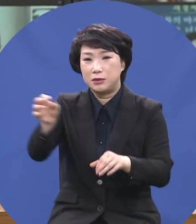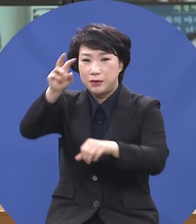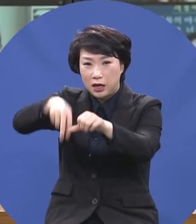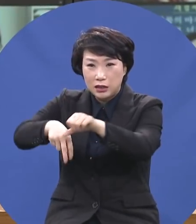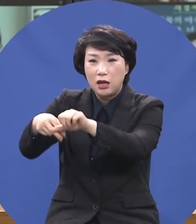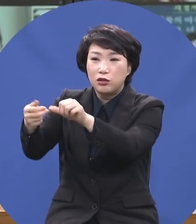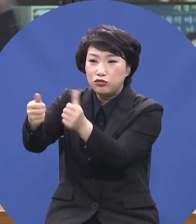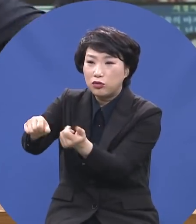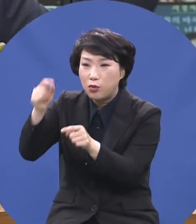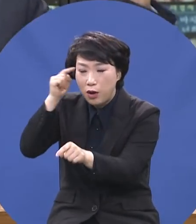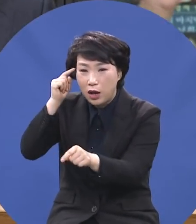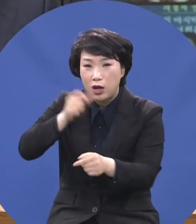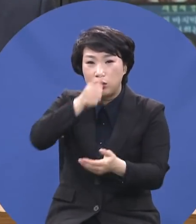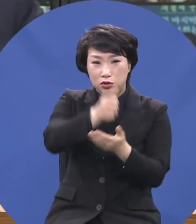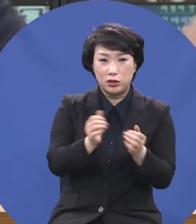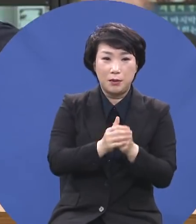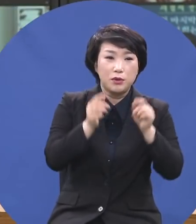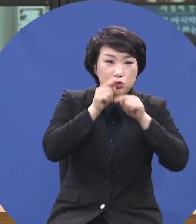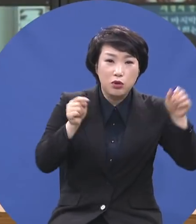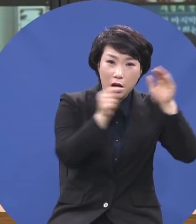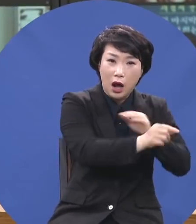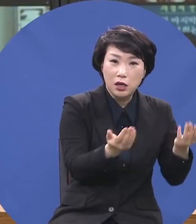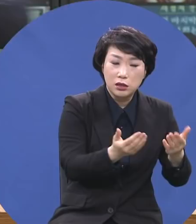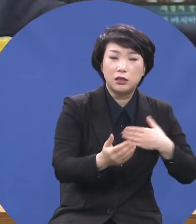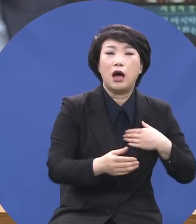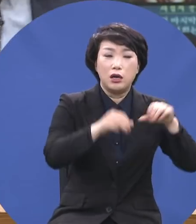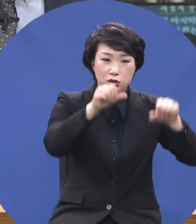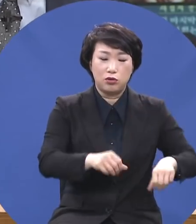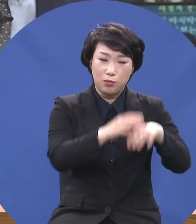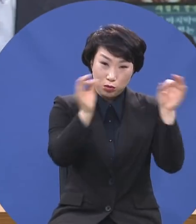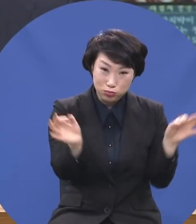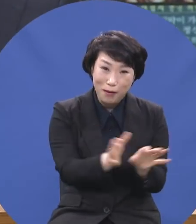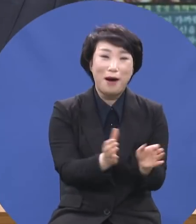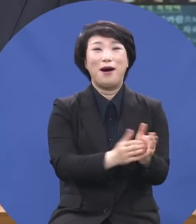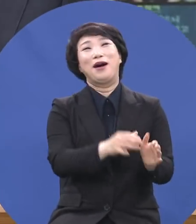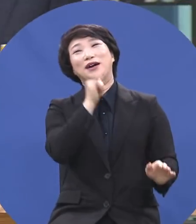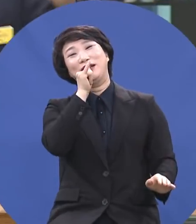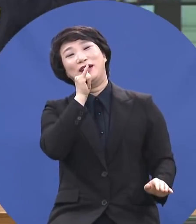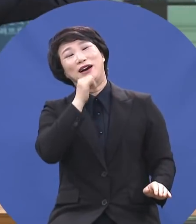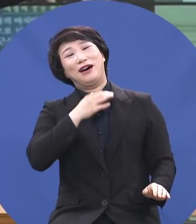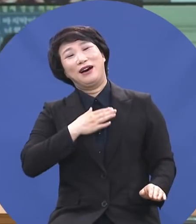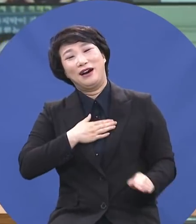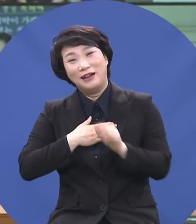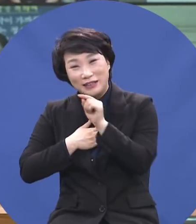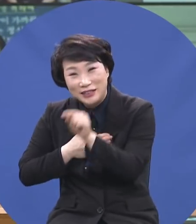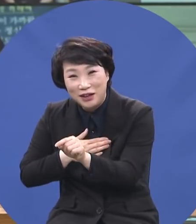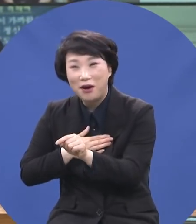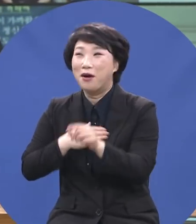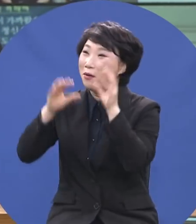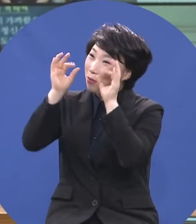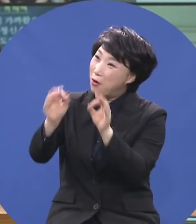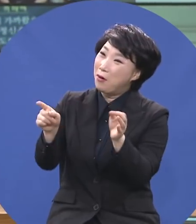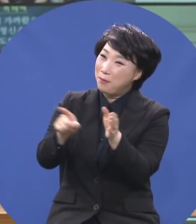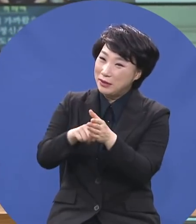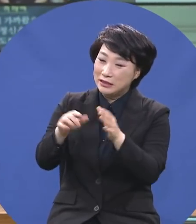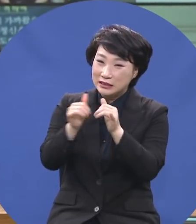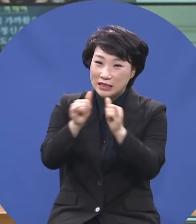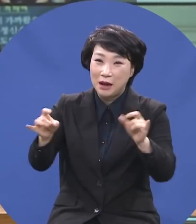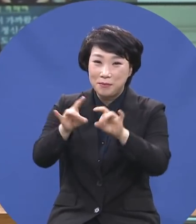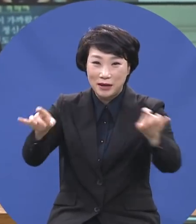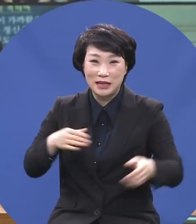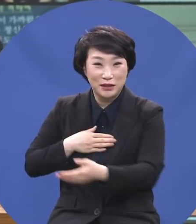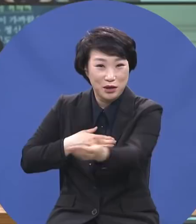십자가에 죽으시면 죄로 지옥과 미천인 저주를 파괴시켜버렸으니, 이것을 보고 믿는